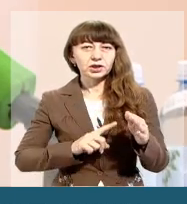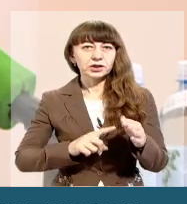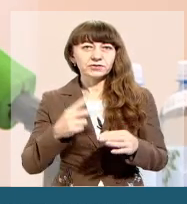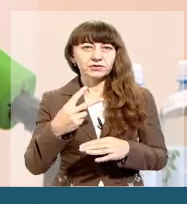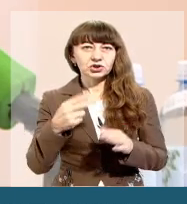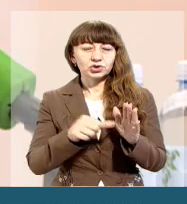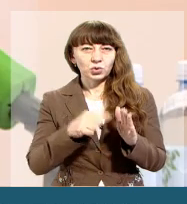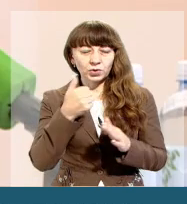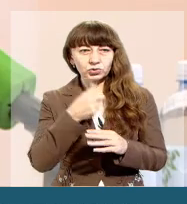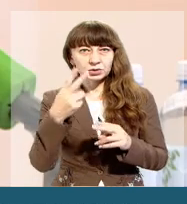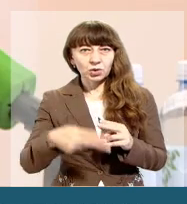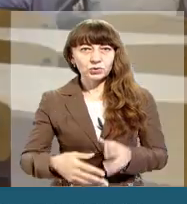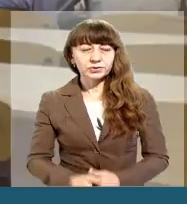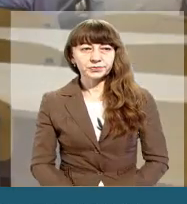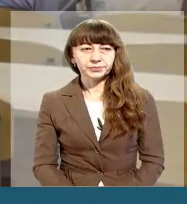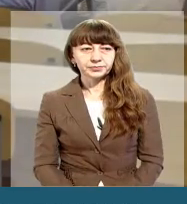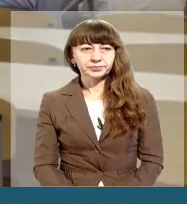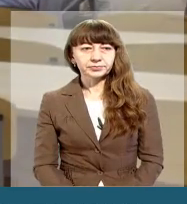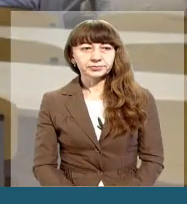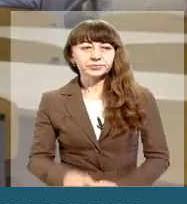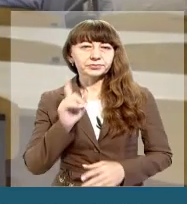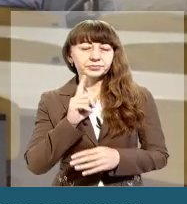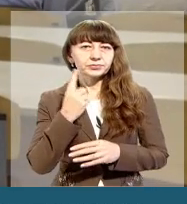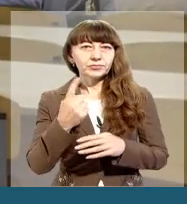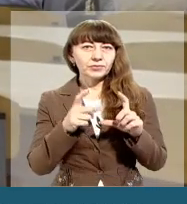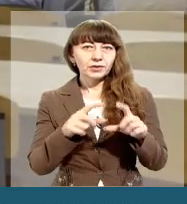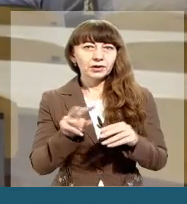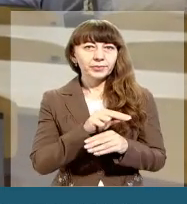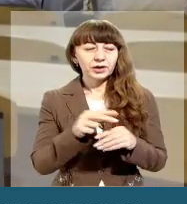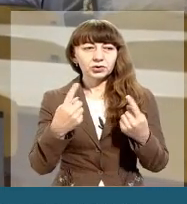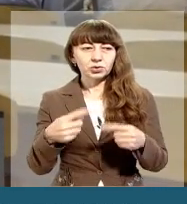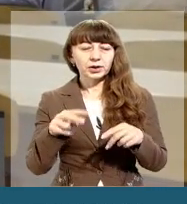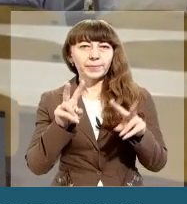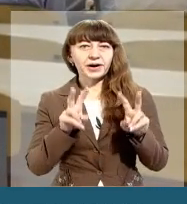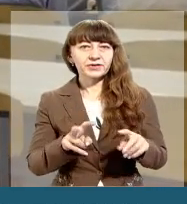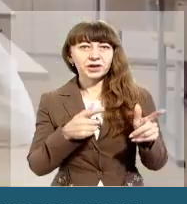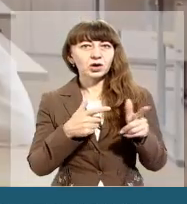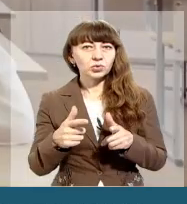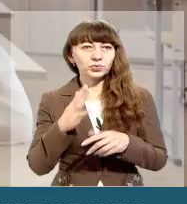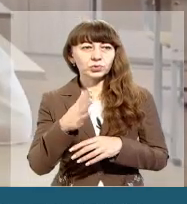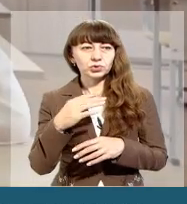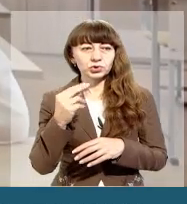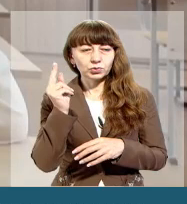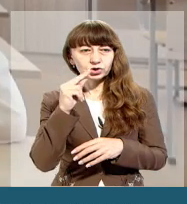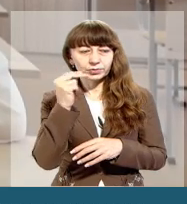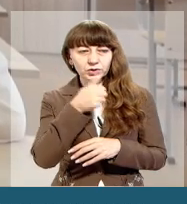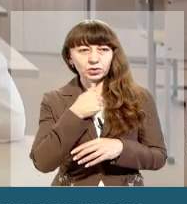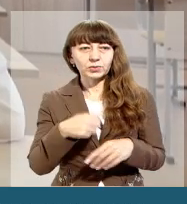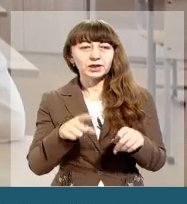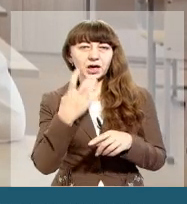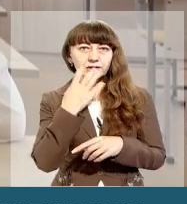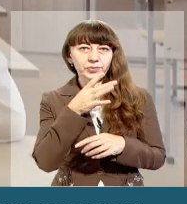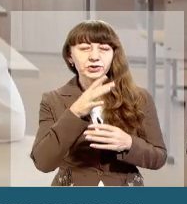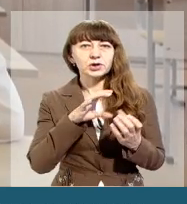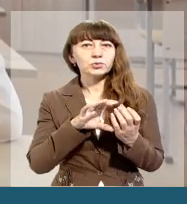там была школа. К этому мы и стремимся. Пока одни школы ремонтируют, другие проверяют на готовность к предстоящему учебному году и, в частности, к